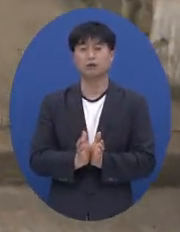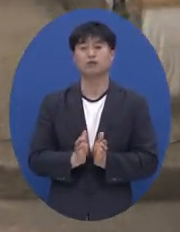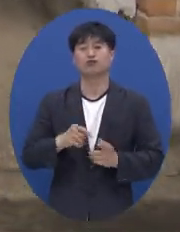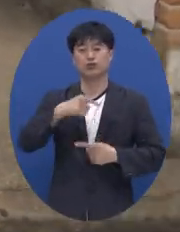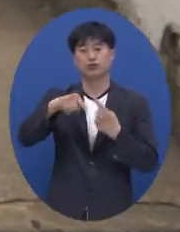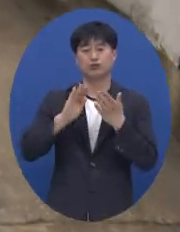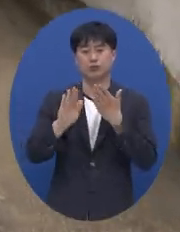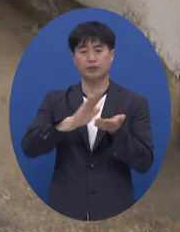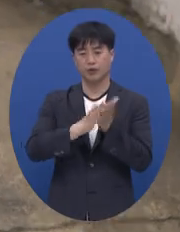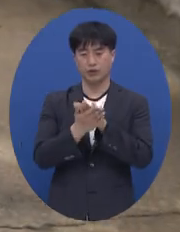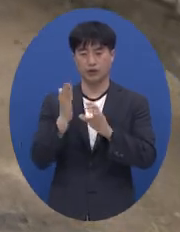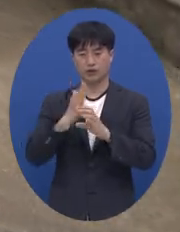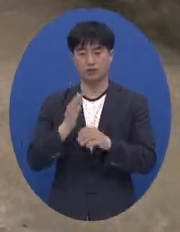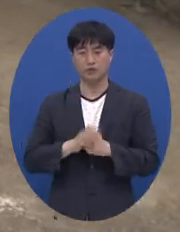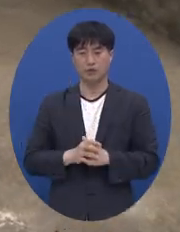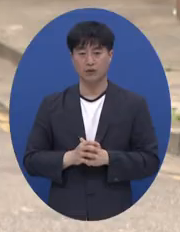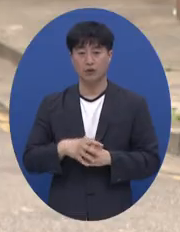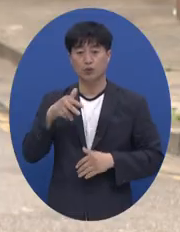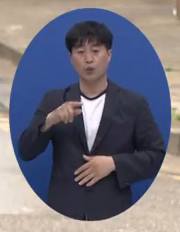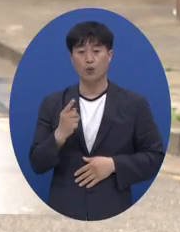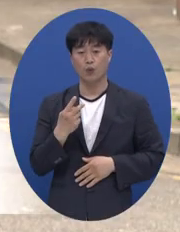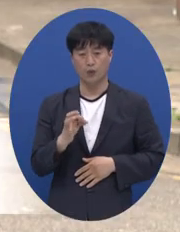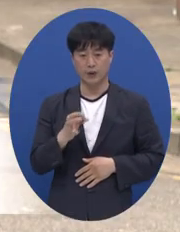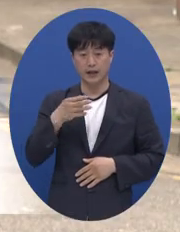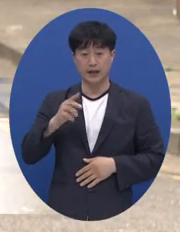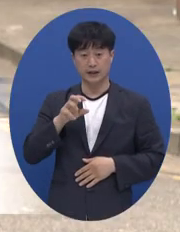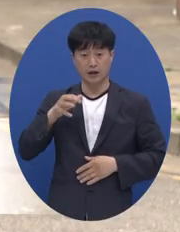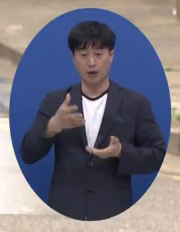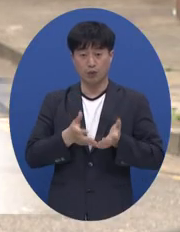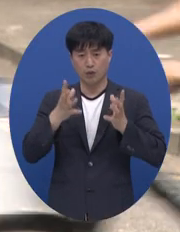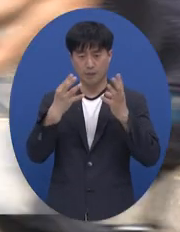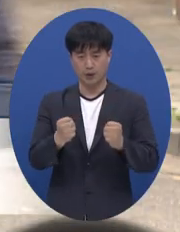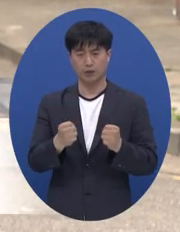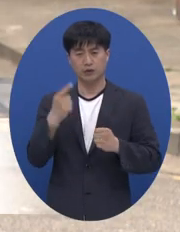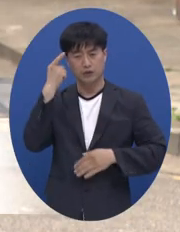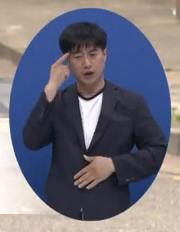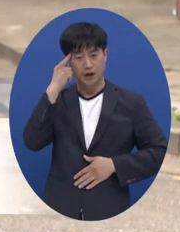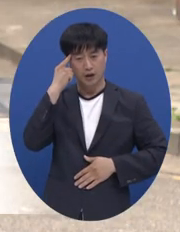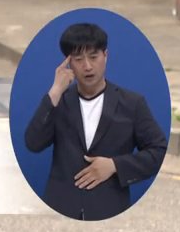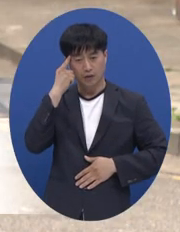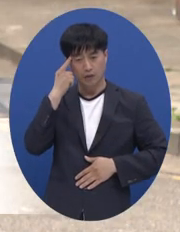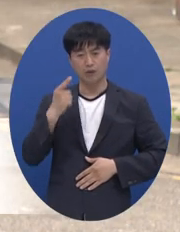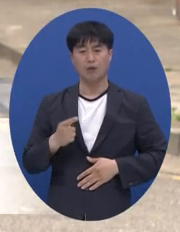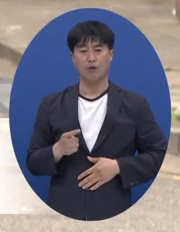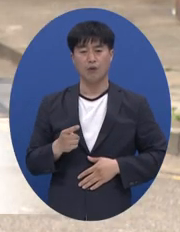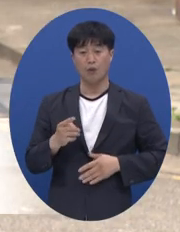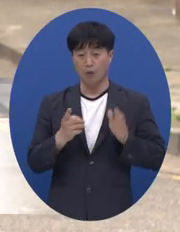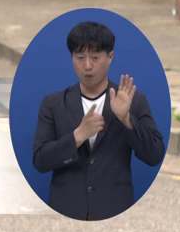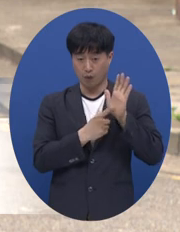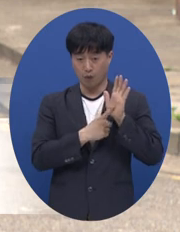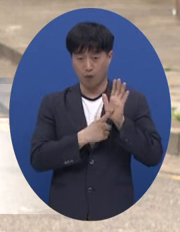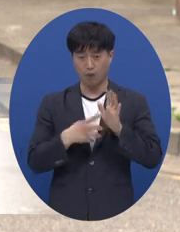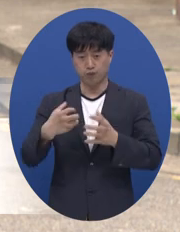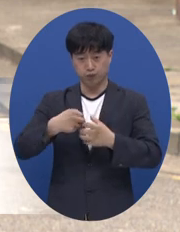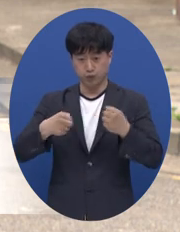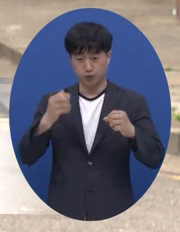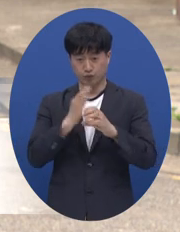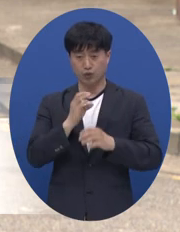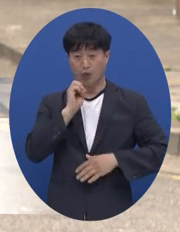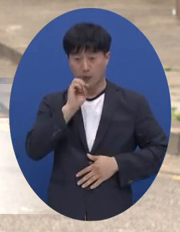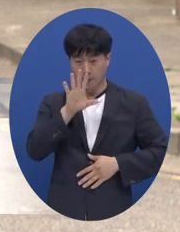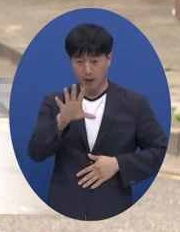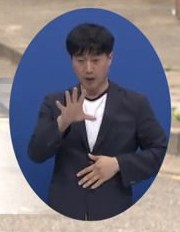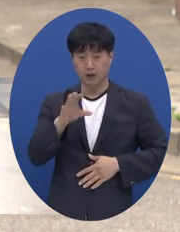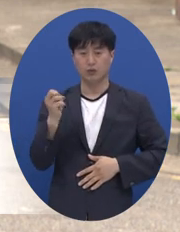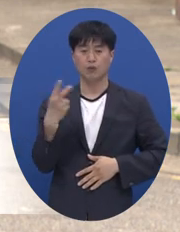달라졌습니다. 하지만 종량제 봉투가 많이 나오고 그다음에 사람들 인식 자체도 아 분리 저희들이 홍보하다 보면 아 분리수거 하고 있다고